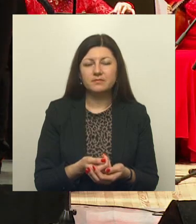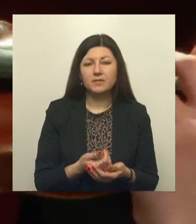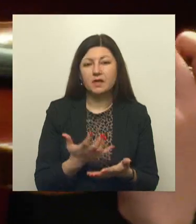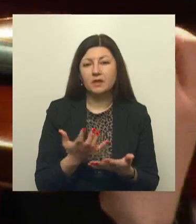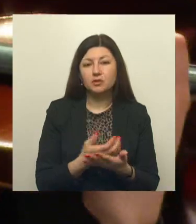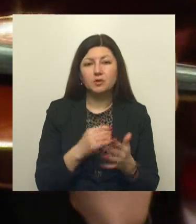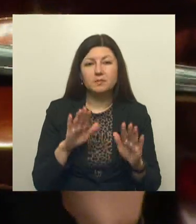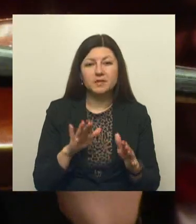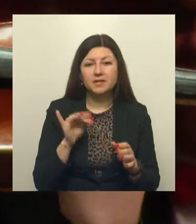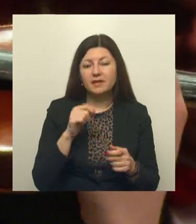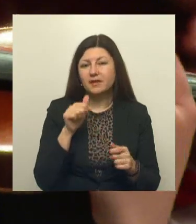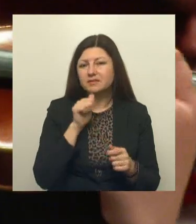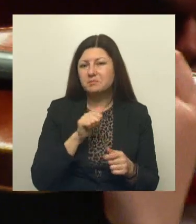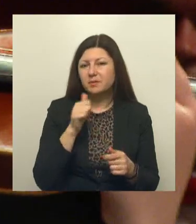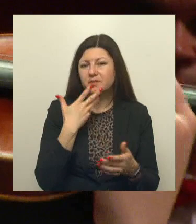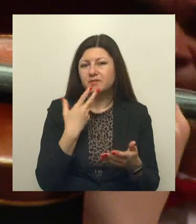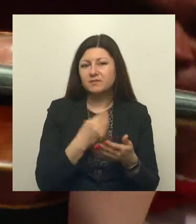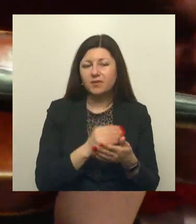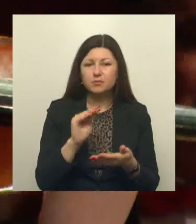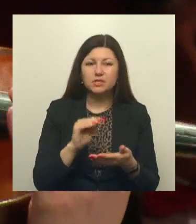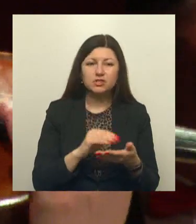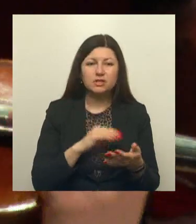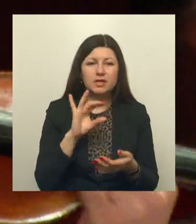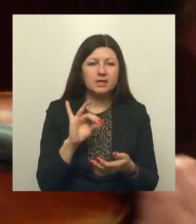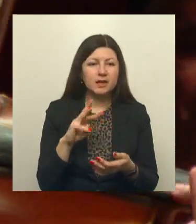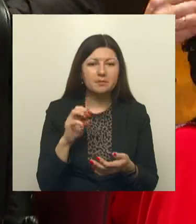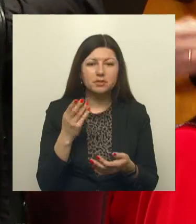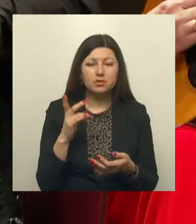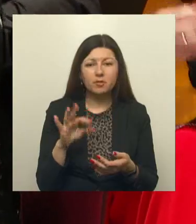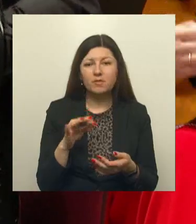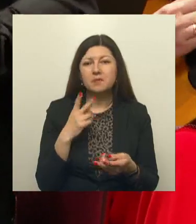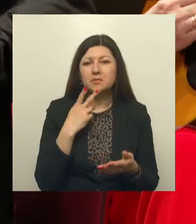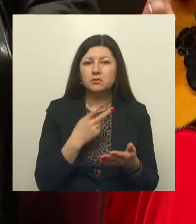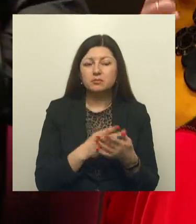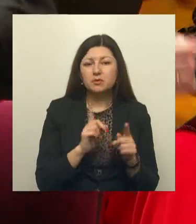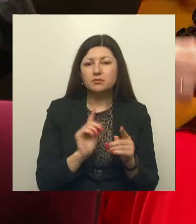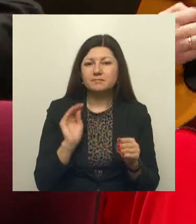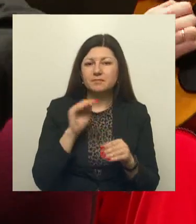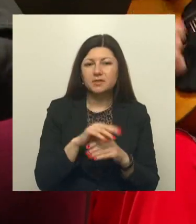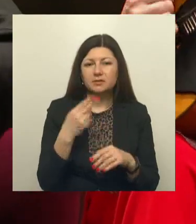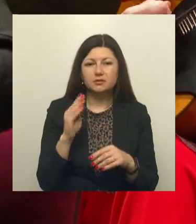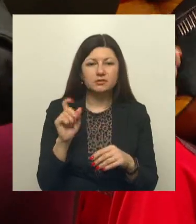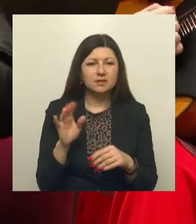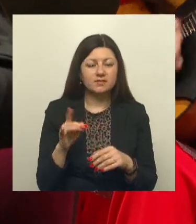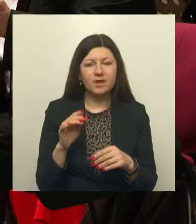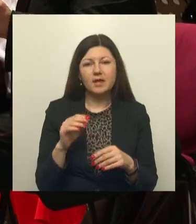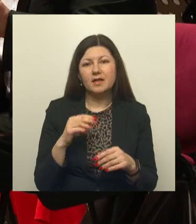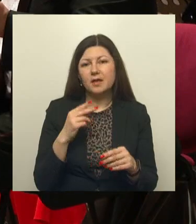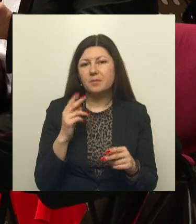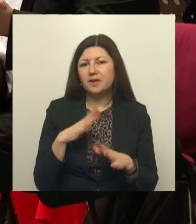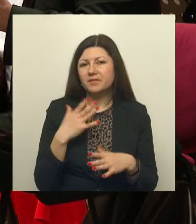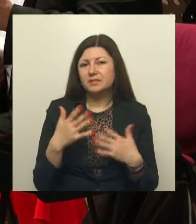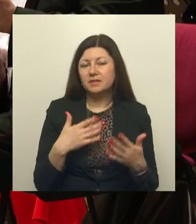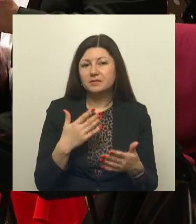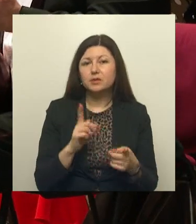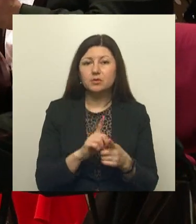Нашлось место и экспериментам. В своем сочинении Илья Мещенков предусмотрел фрагмент для джазовой импровизации. Александр Сахарчук под